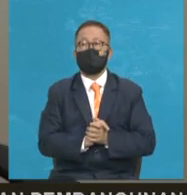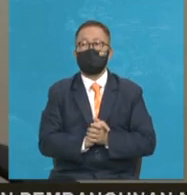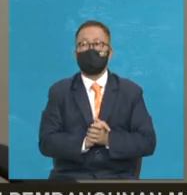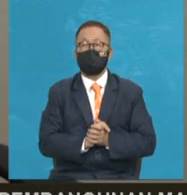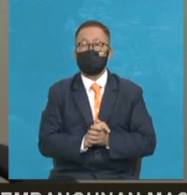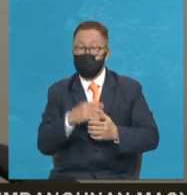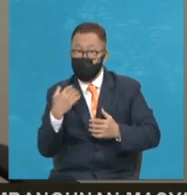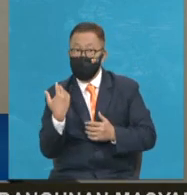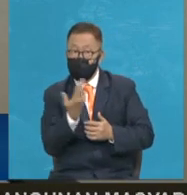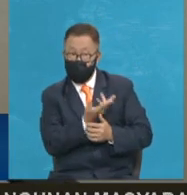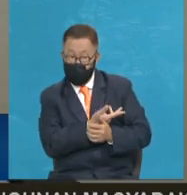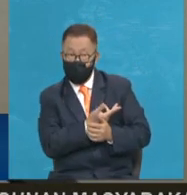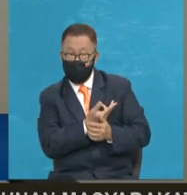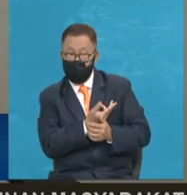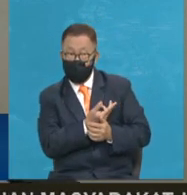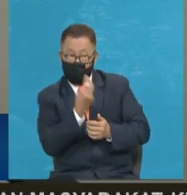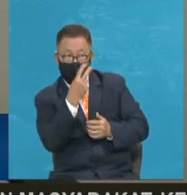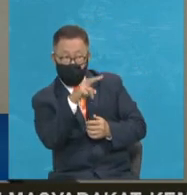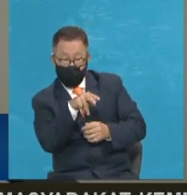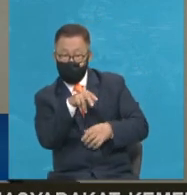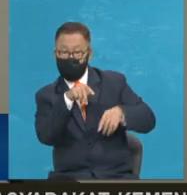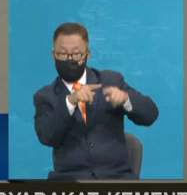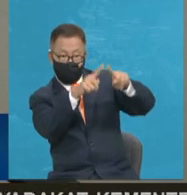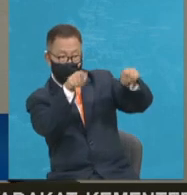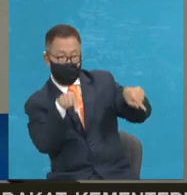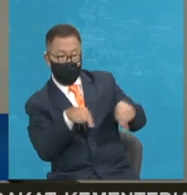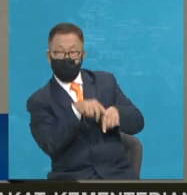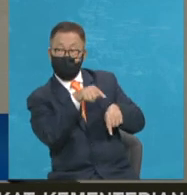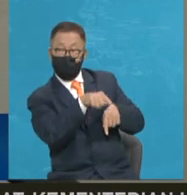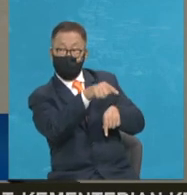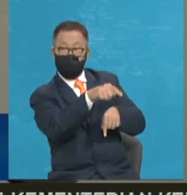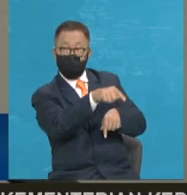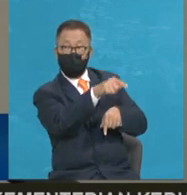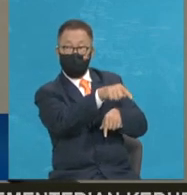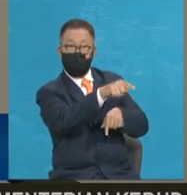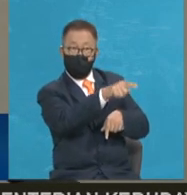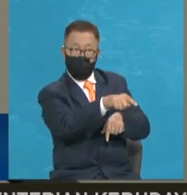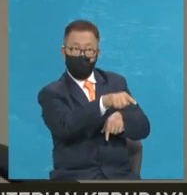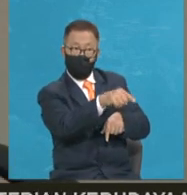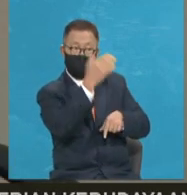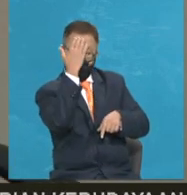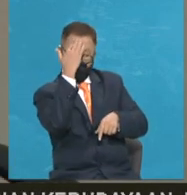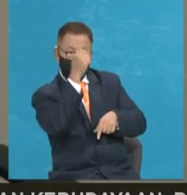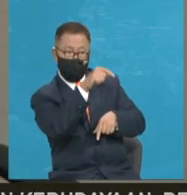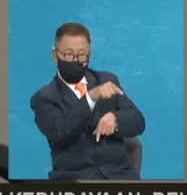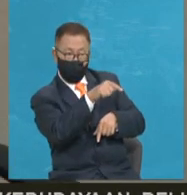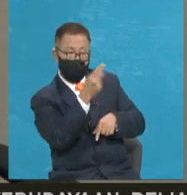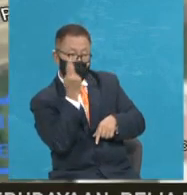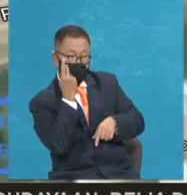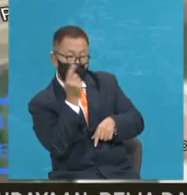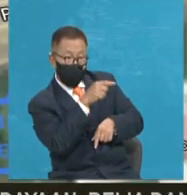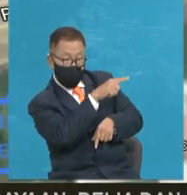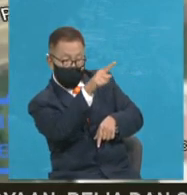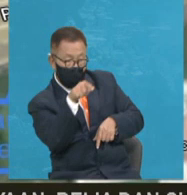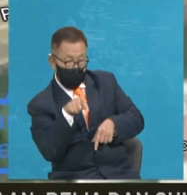nyanyi diadakan di kawasan pejalan kaki pekan banget temburong karena atas rujukan kepada